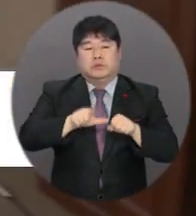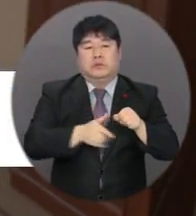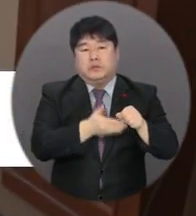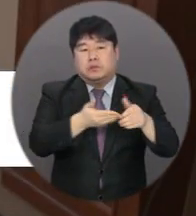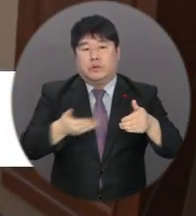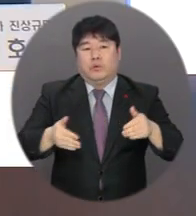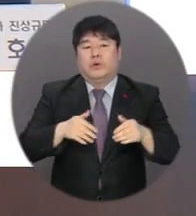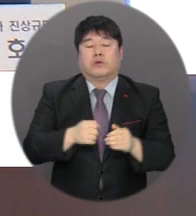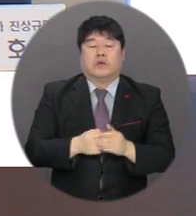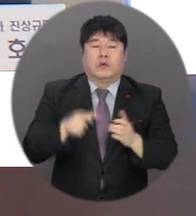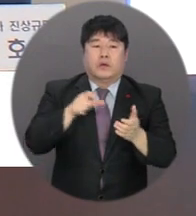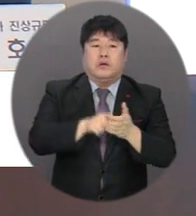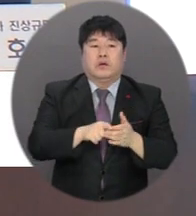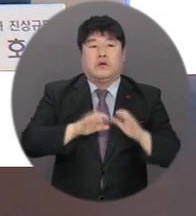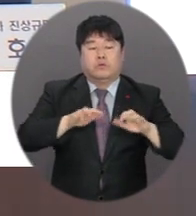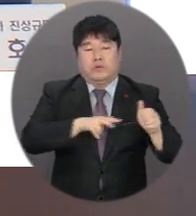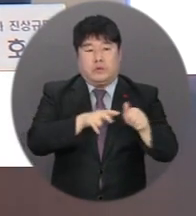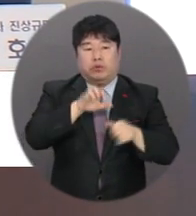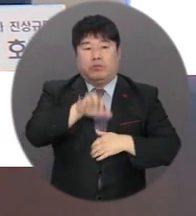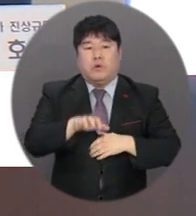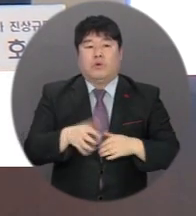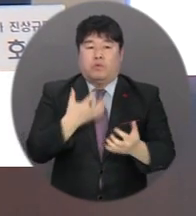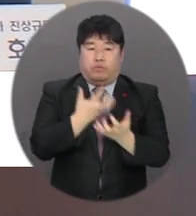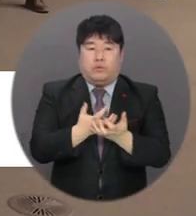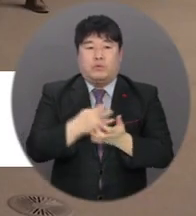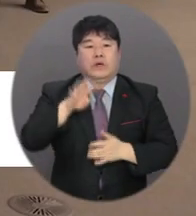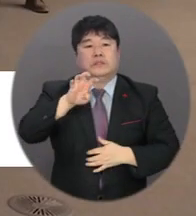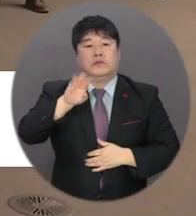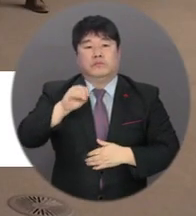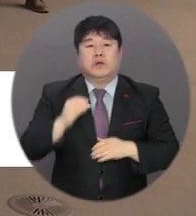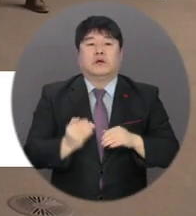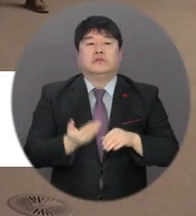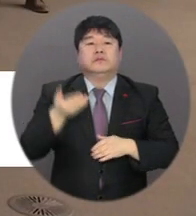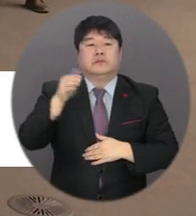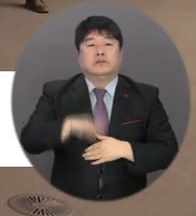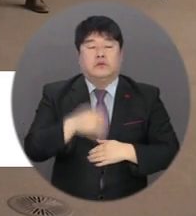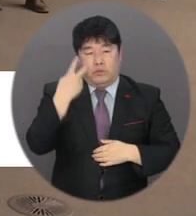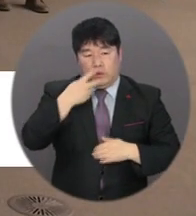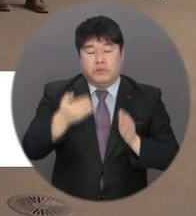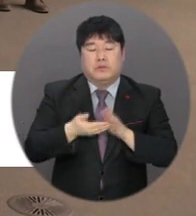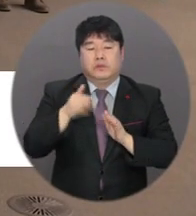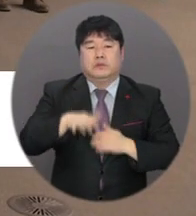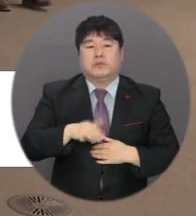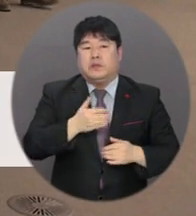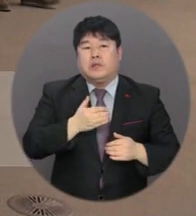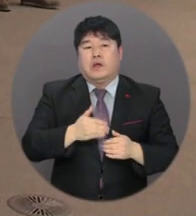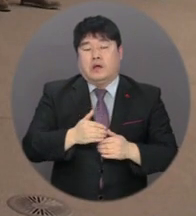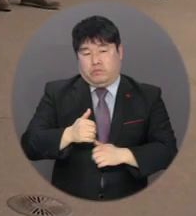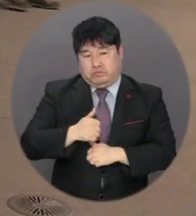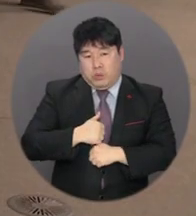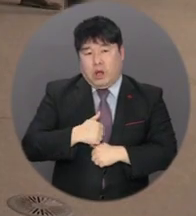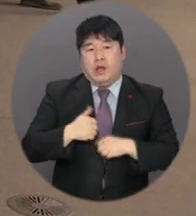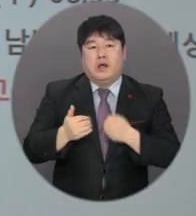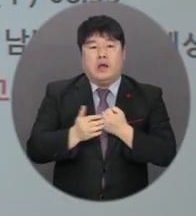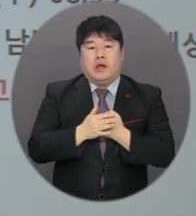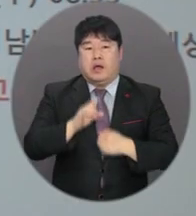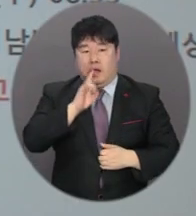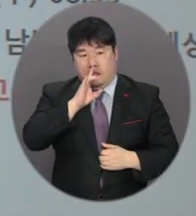국정원 문서가 40만 건에 달하는 사실도 확인했지만 국정원 보안 규정을 이유로 문서 제공을